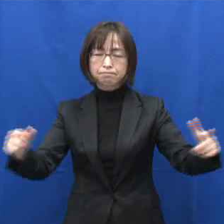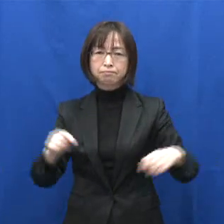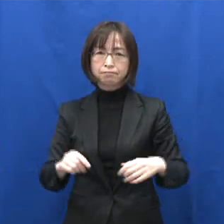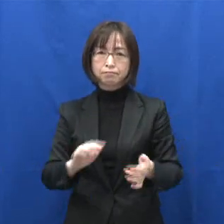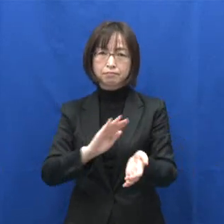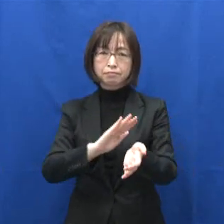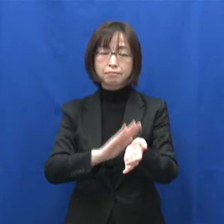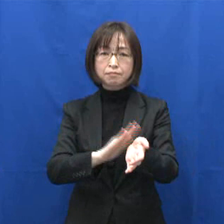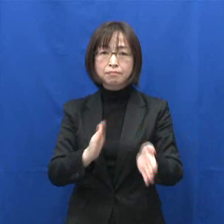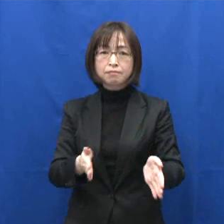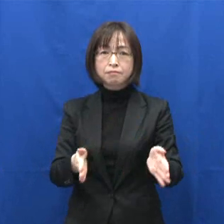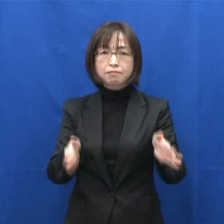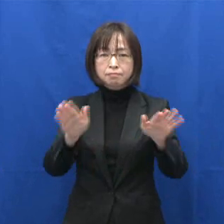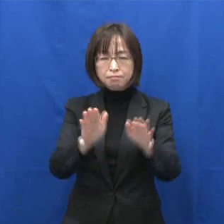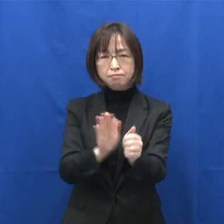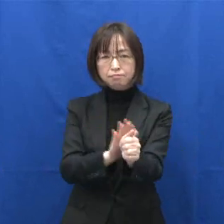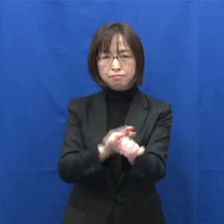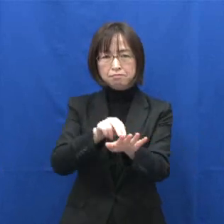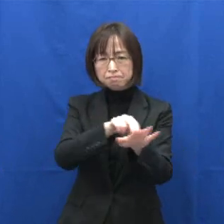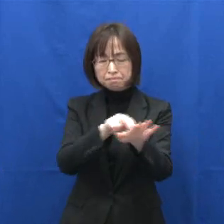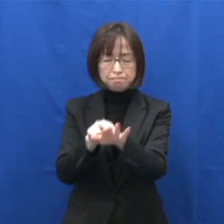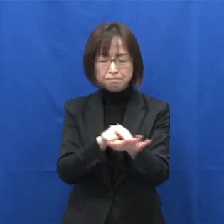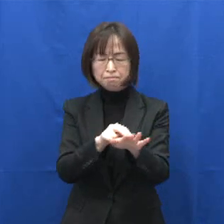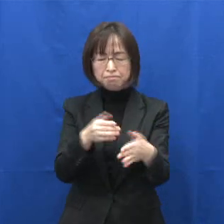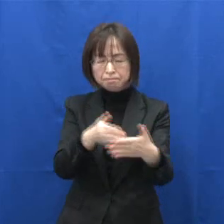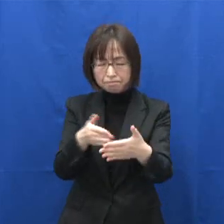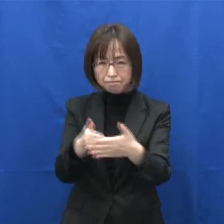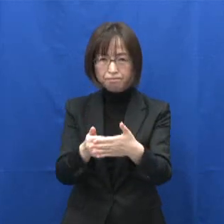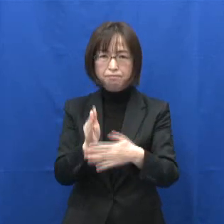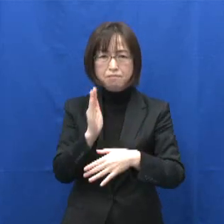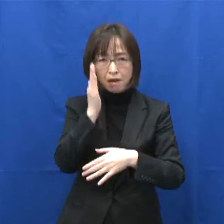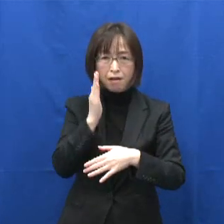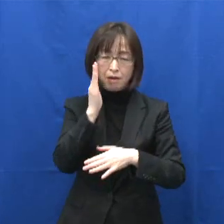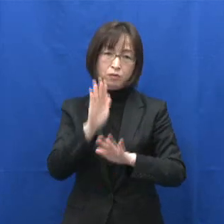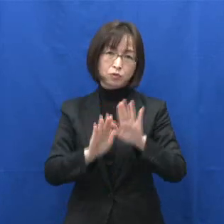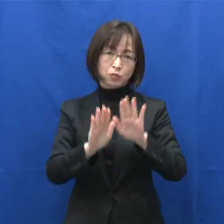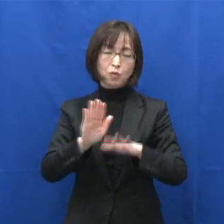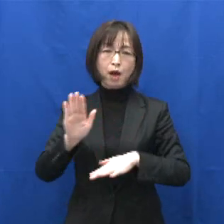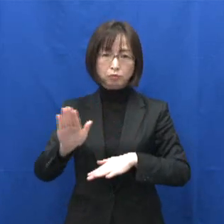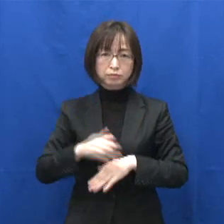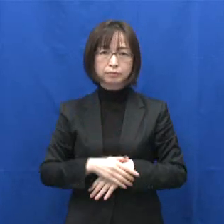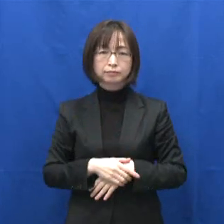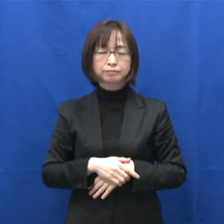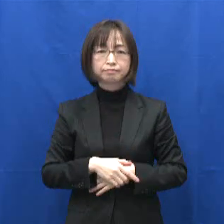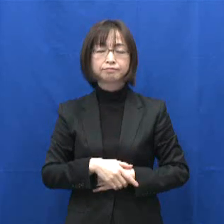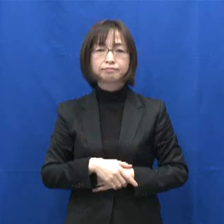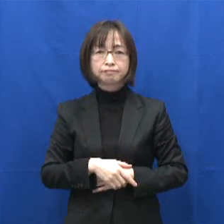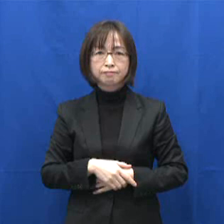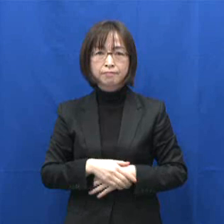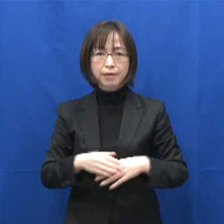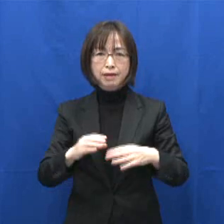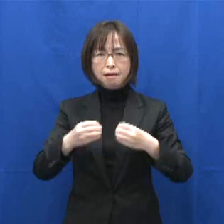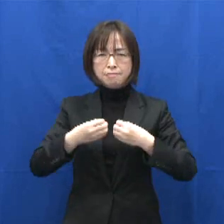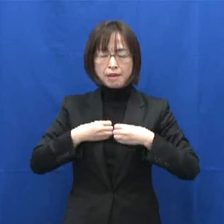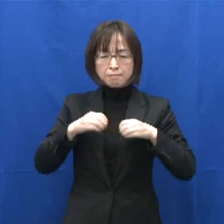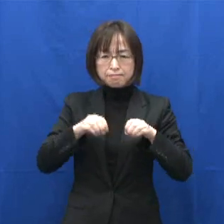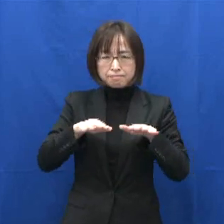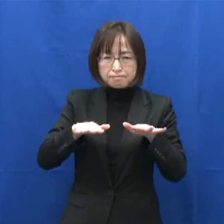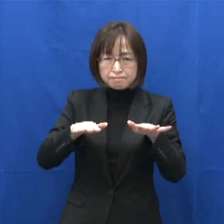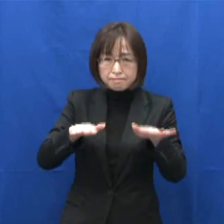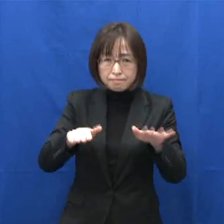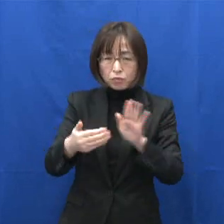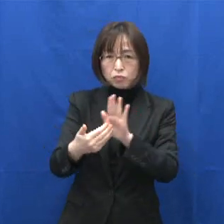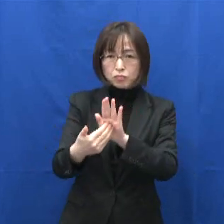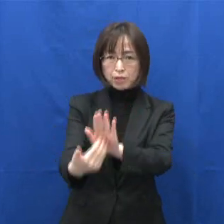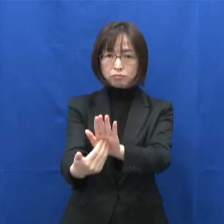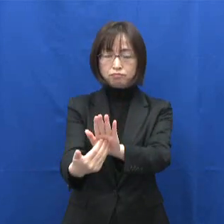の供給体制が逼迫する状況にもあります。これ以上感染を拡大させ